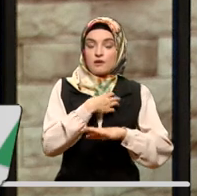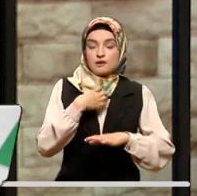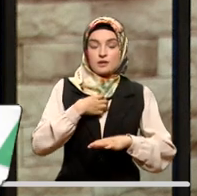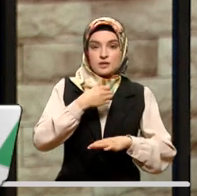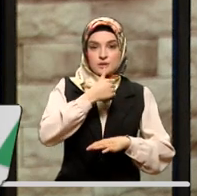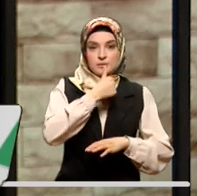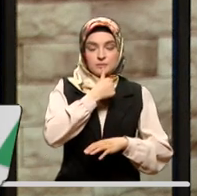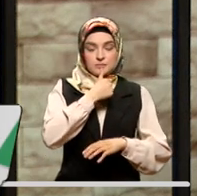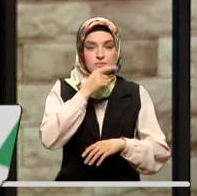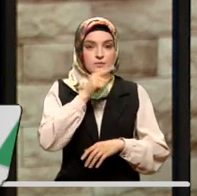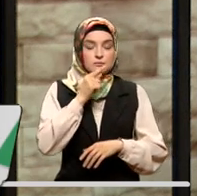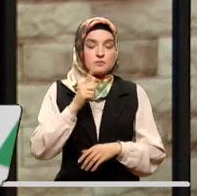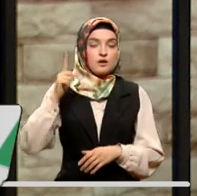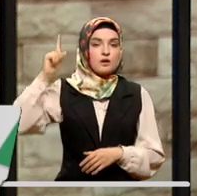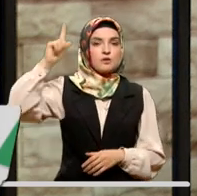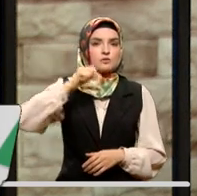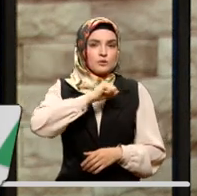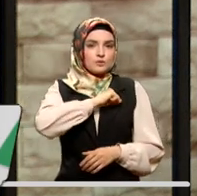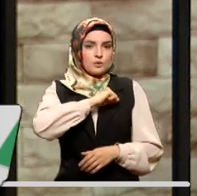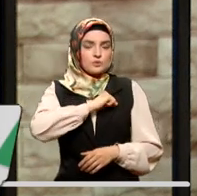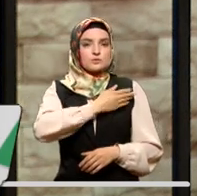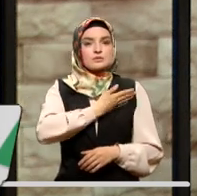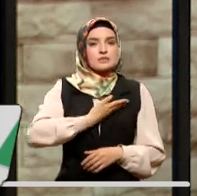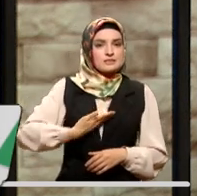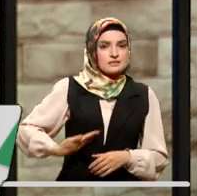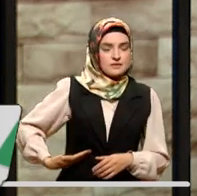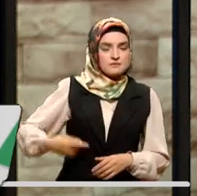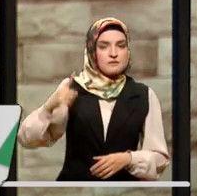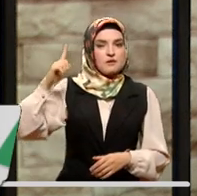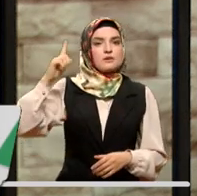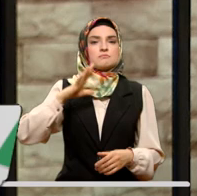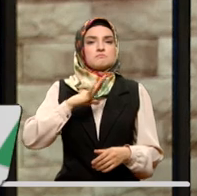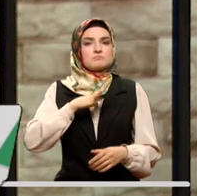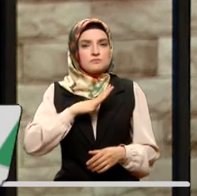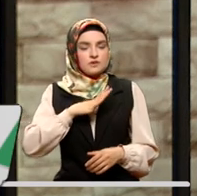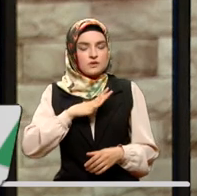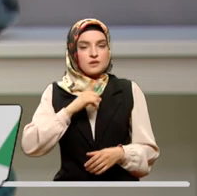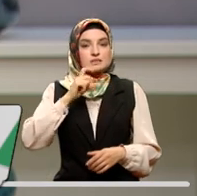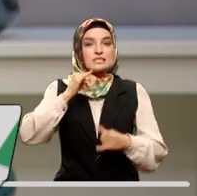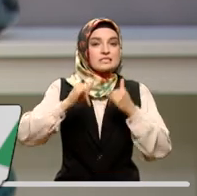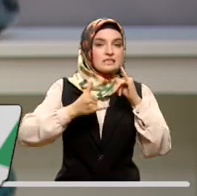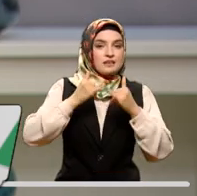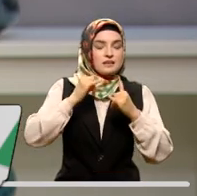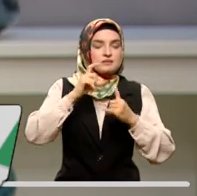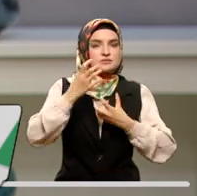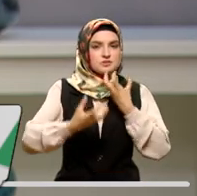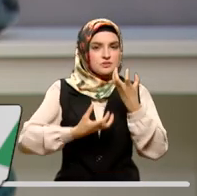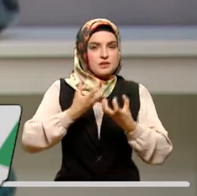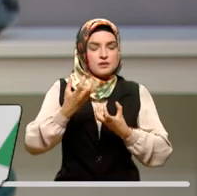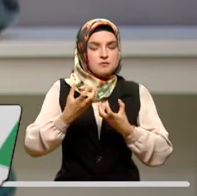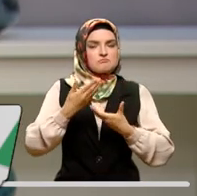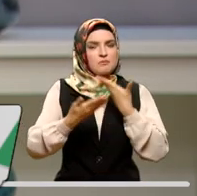baba Allah korkusu, Allah sevgisi, Allah'ın varlığı, işte cennetten, cehennemden yavaş yavaş